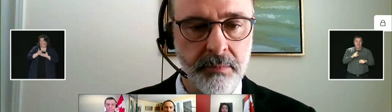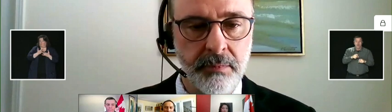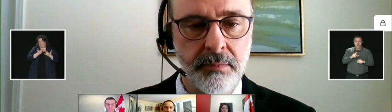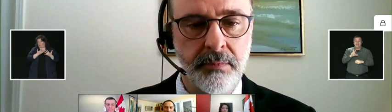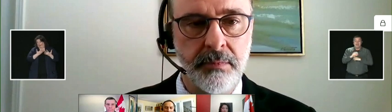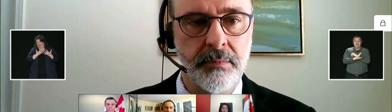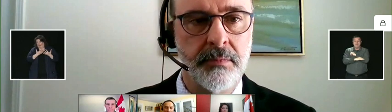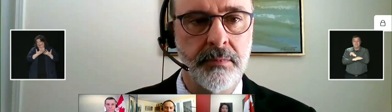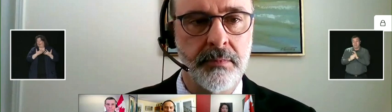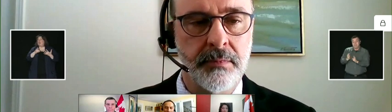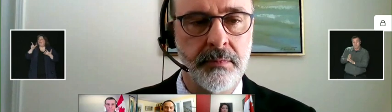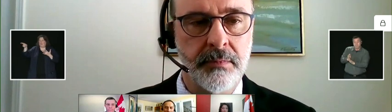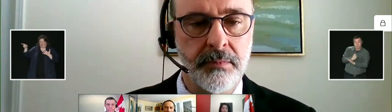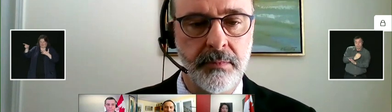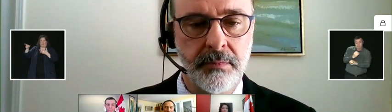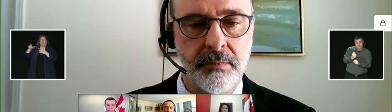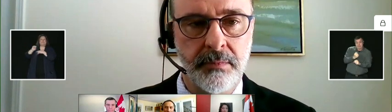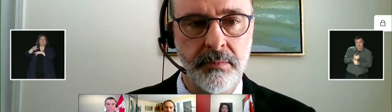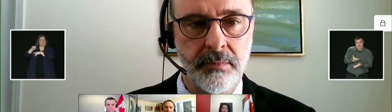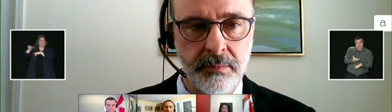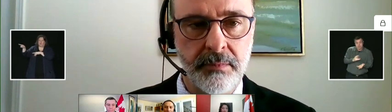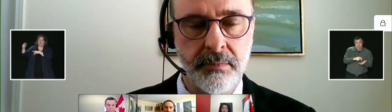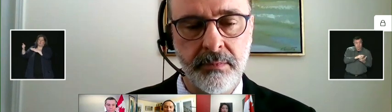d'ici le 30 septembre de cette année.